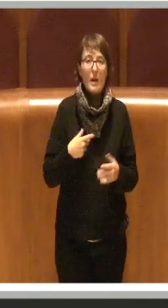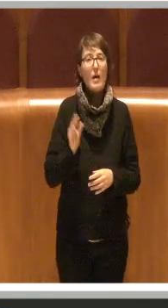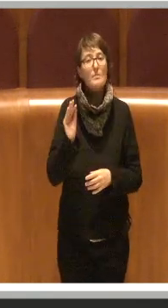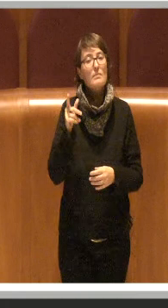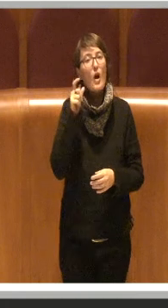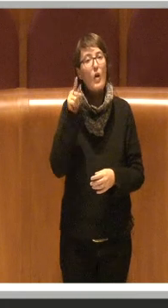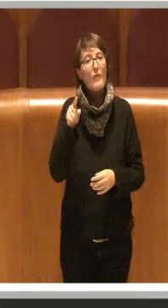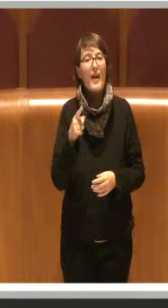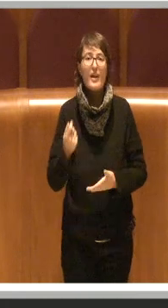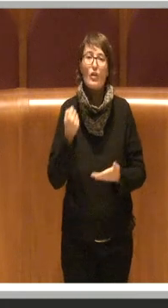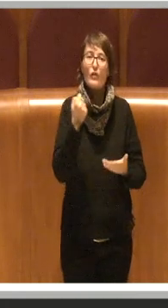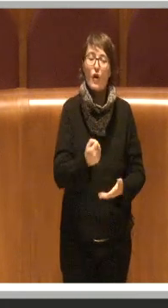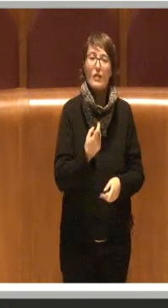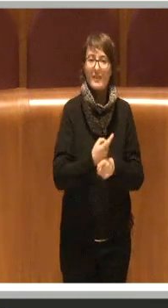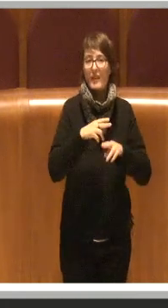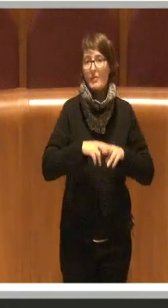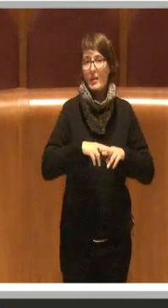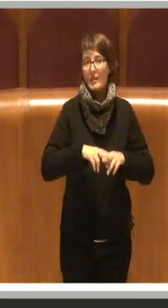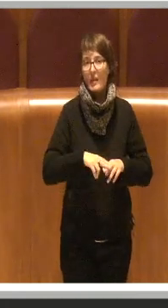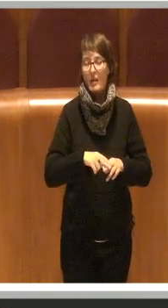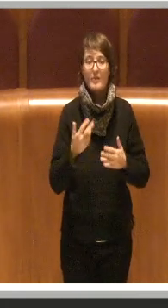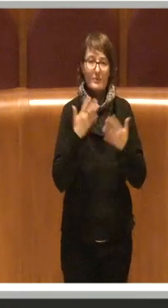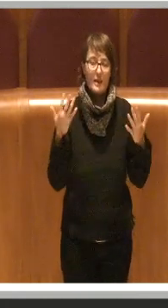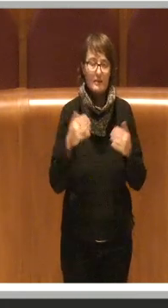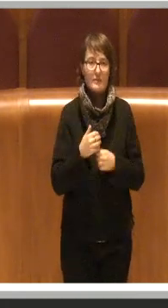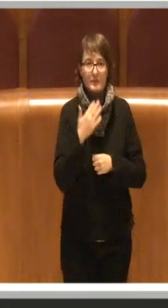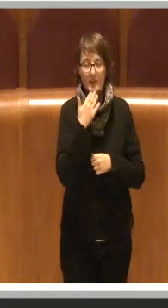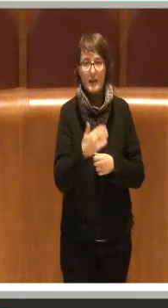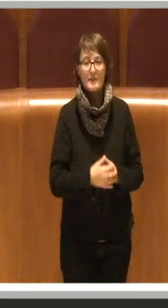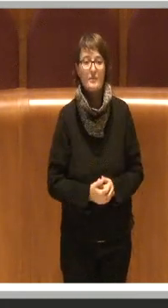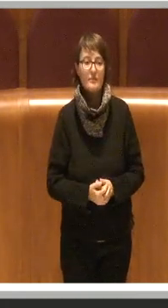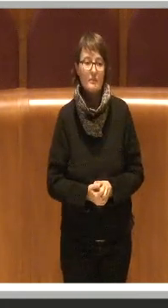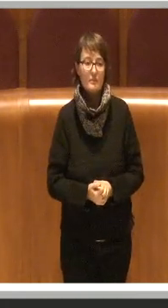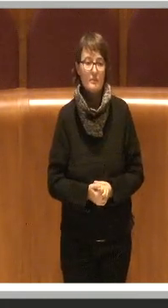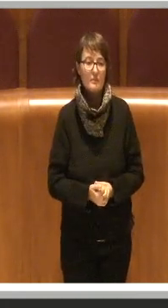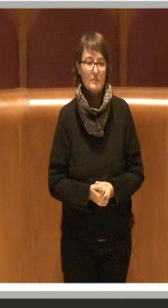parta con percorso chiaro. Grazie.